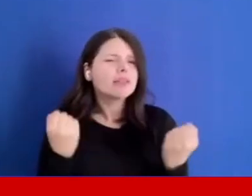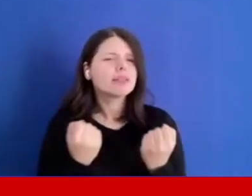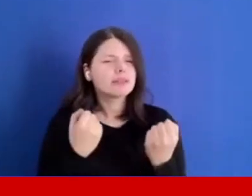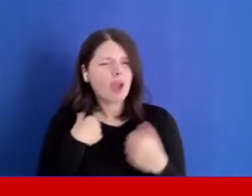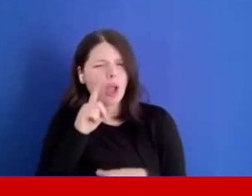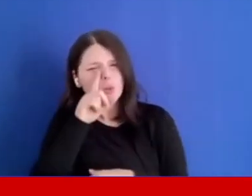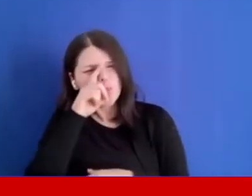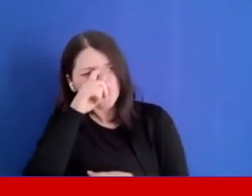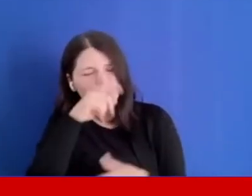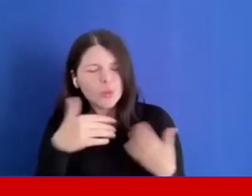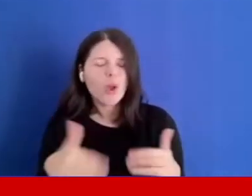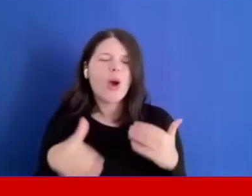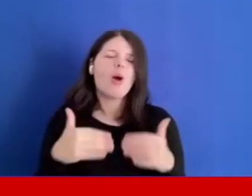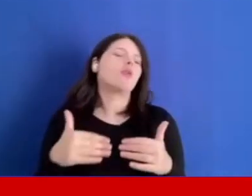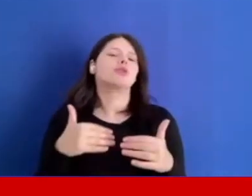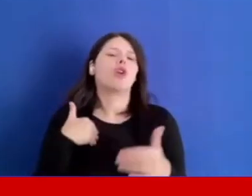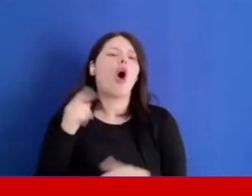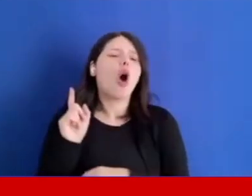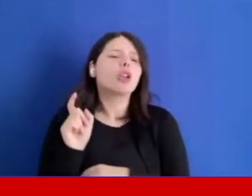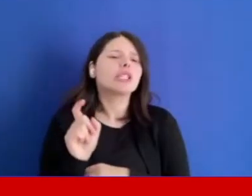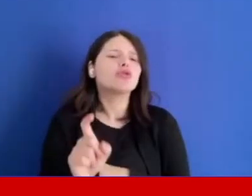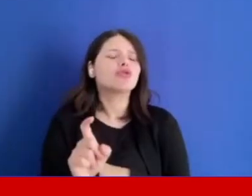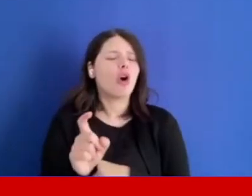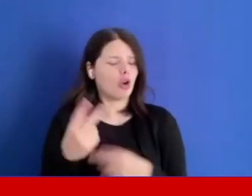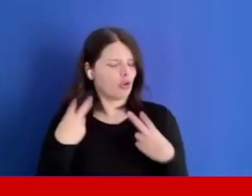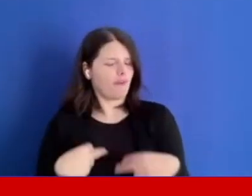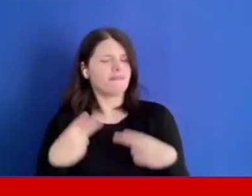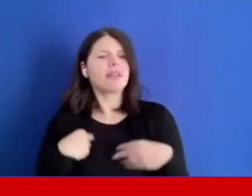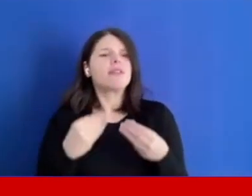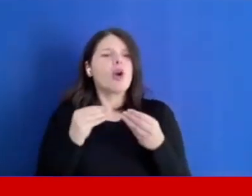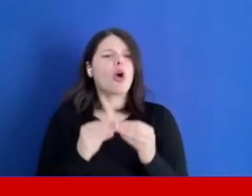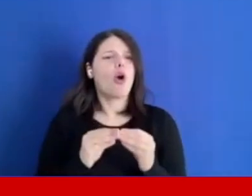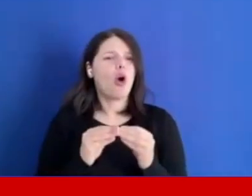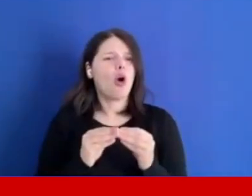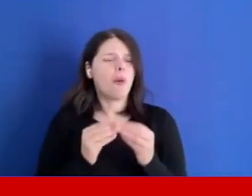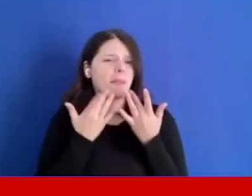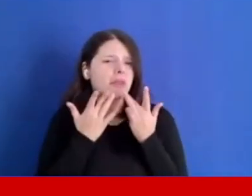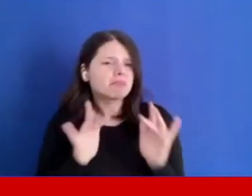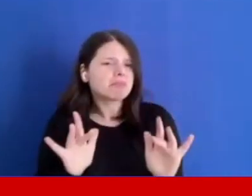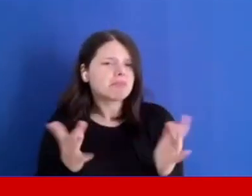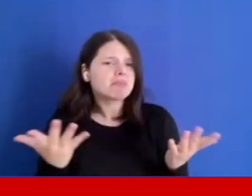basta pensare ogni giorno come viviamo noi semplicemente, o seguendo la lettura.